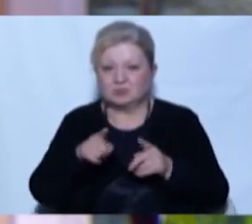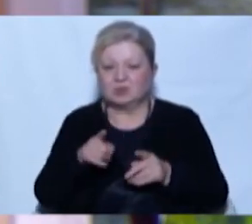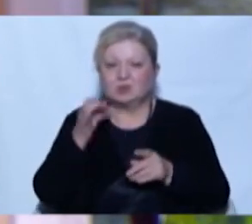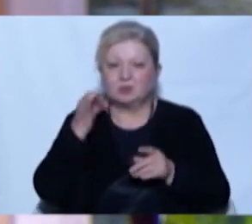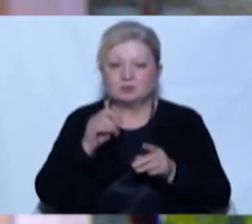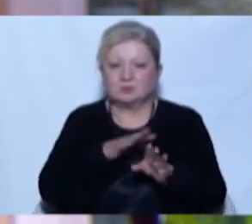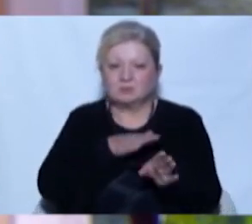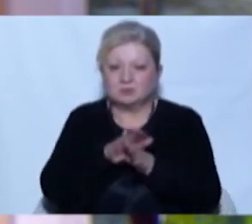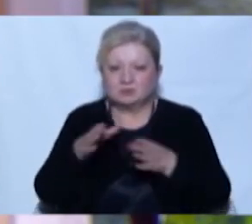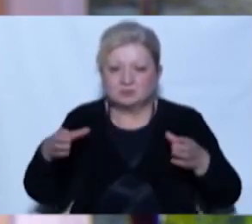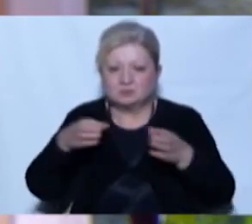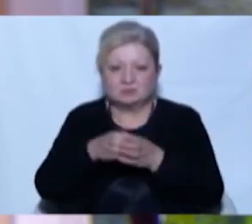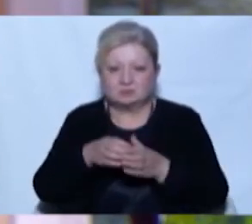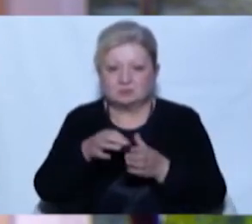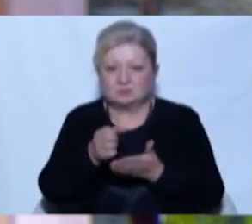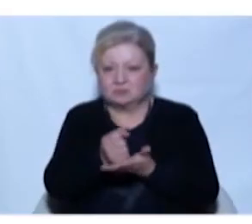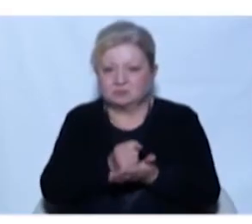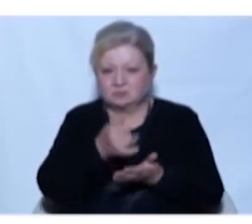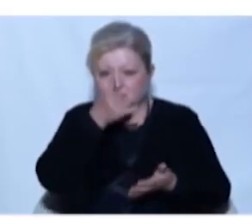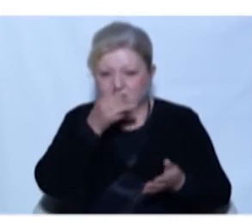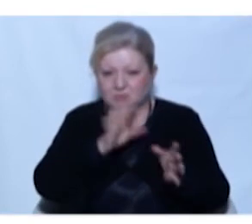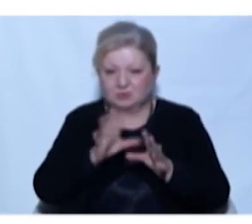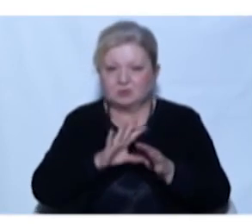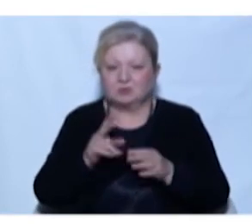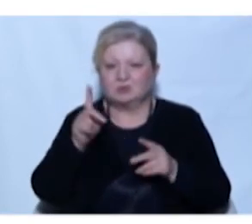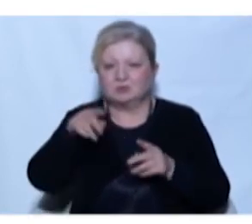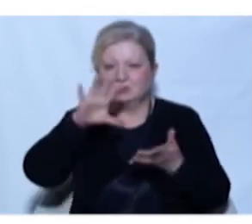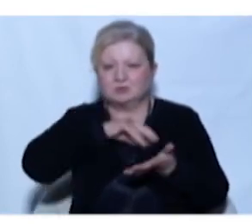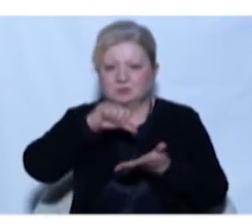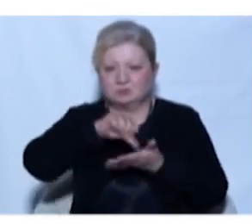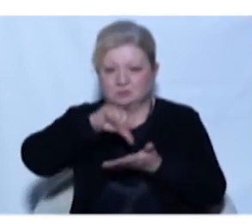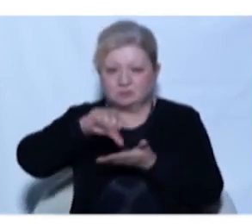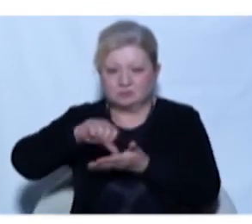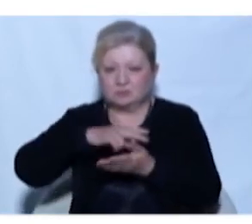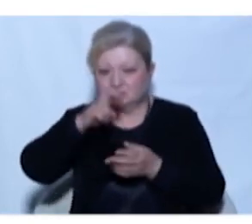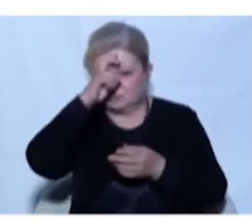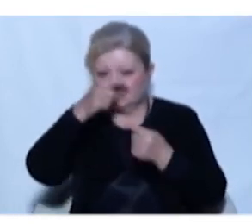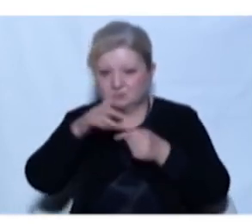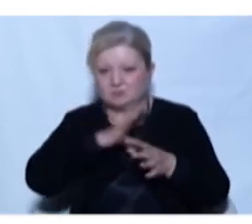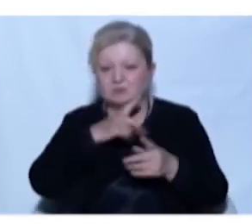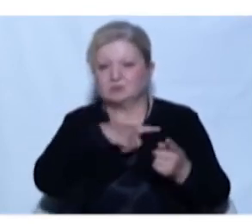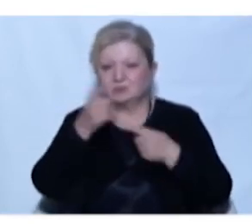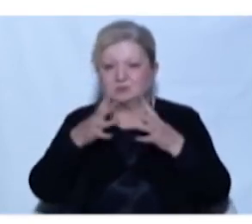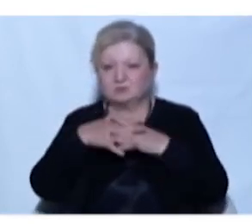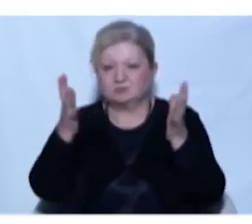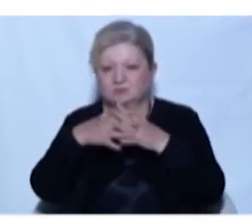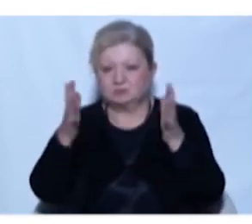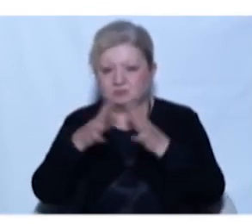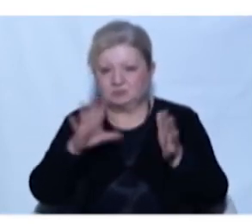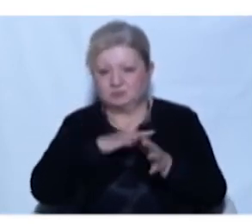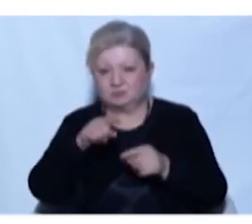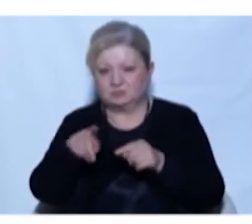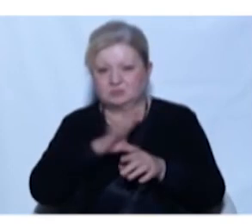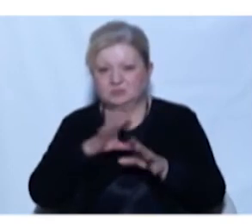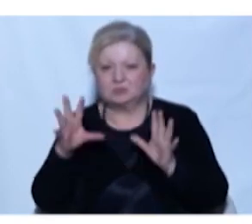შეინარჩუნა და 2008 წელს მისი შემადგენელი სახელმწიფოები ცალ-ცალკე პოლიტიკურ ერთეულებად შევიდნენ